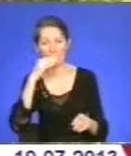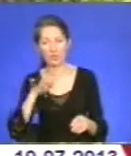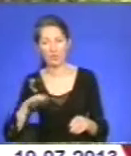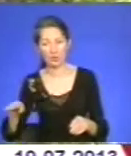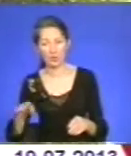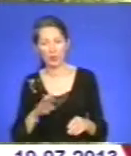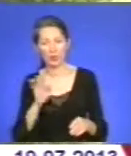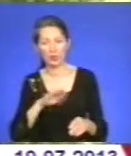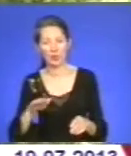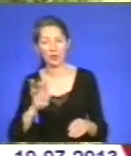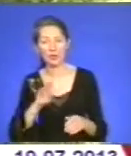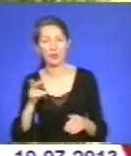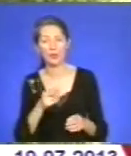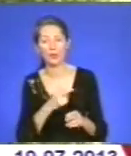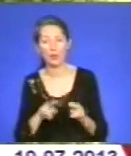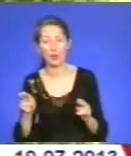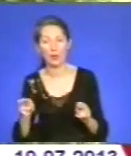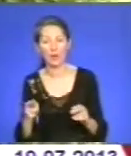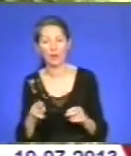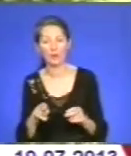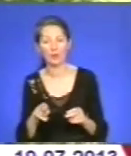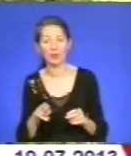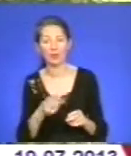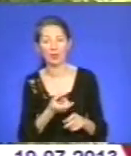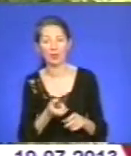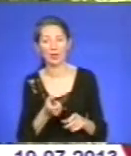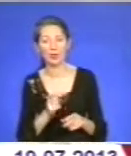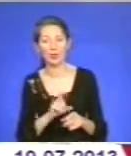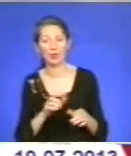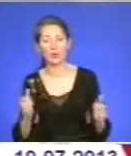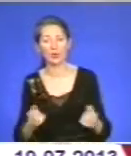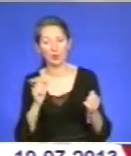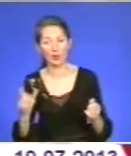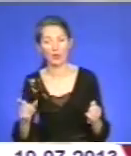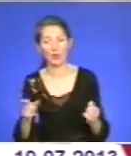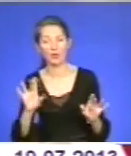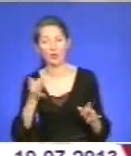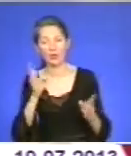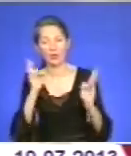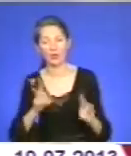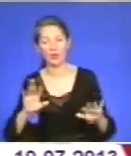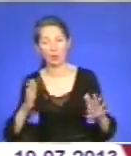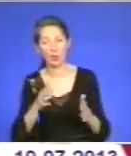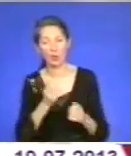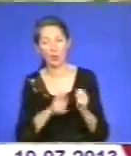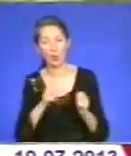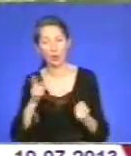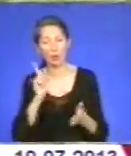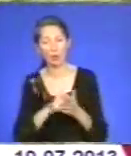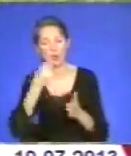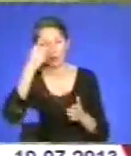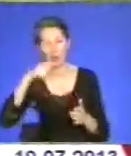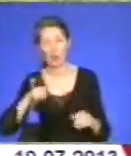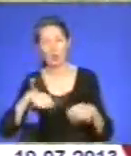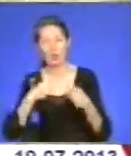не пропадали. Ну і побільше, можливо, рятувальників. У разі нещасного випадку кожен повинен вміти надавати